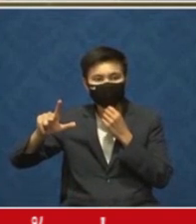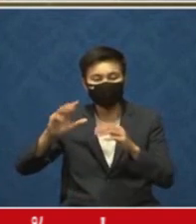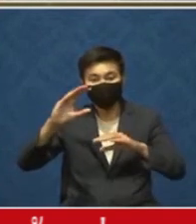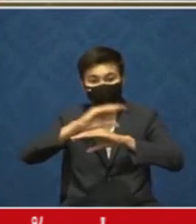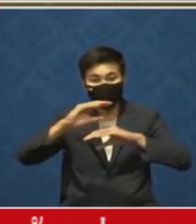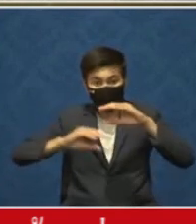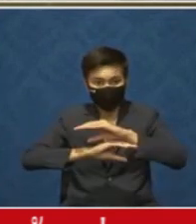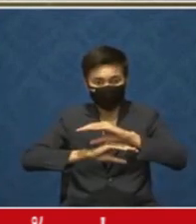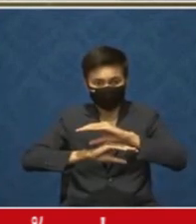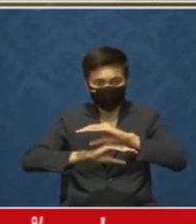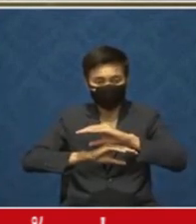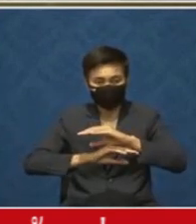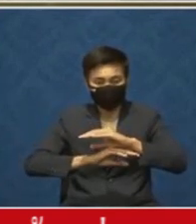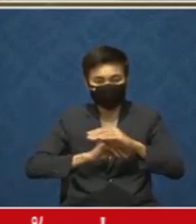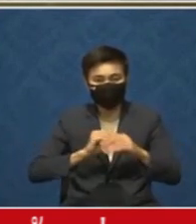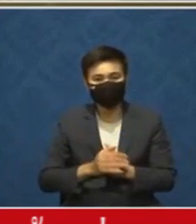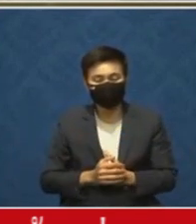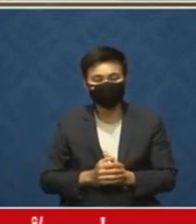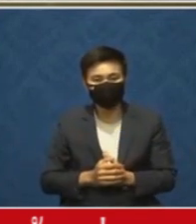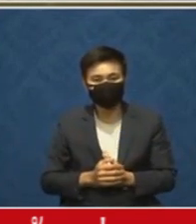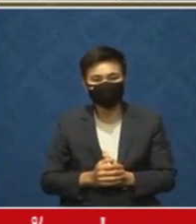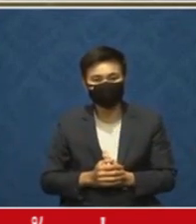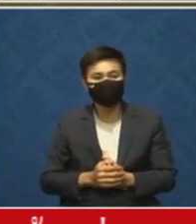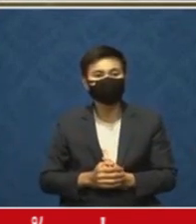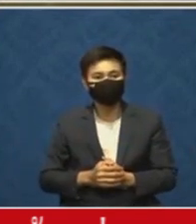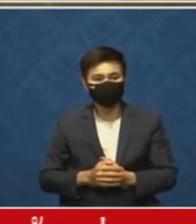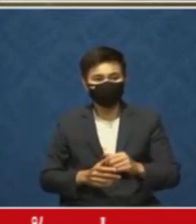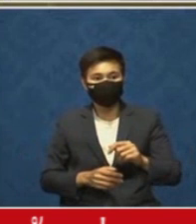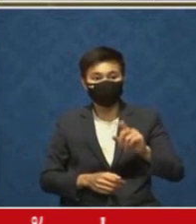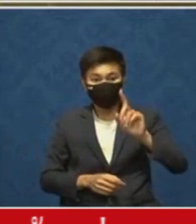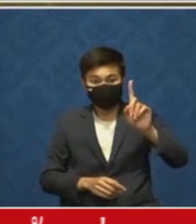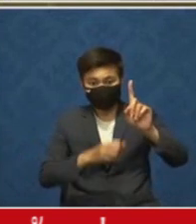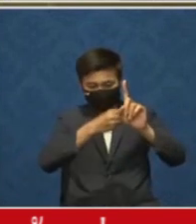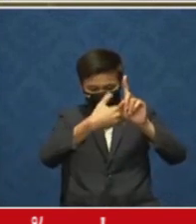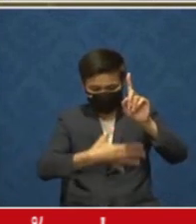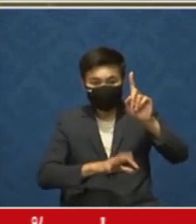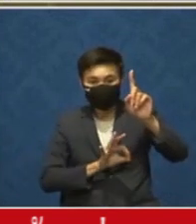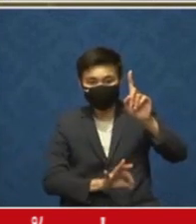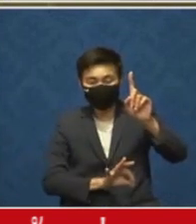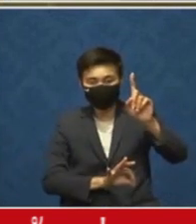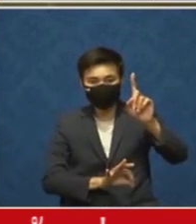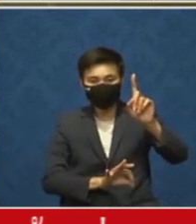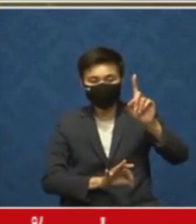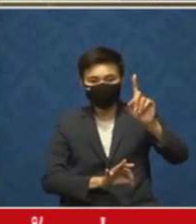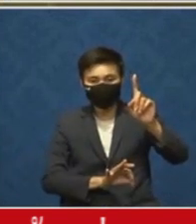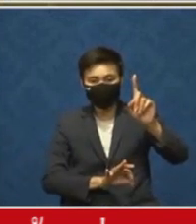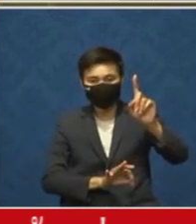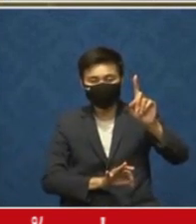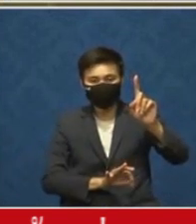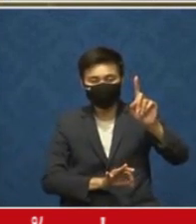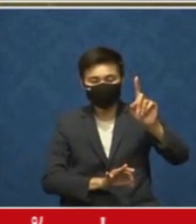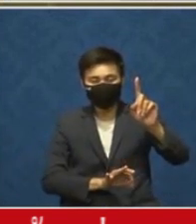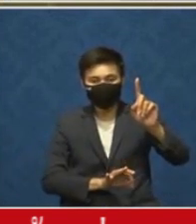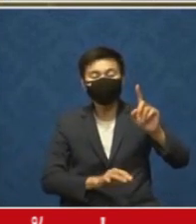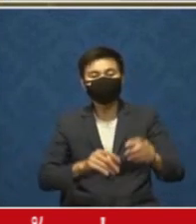ทเป็นโครงการนะครับท่านประธานเห็นไหมครับตั้งแต่ลำดับที่1ถึงลำดับที่9ที่ผมได้เรียนท่านประธานไปนะครับว่า